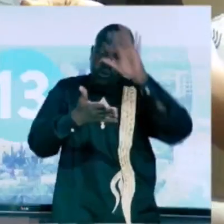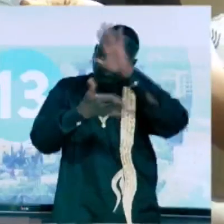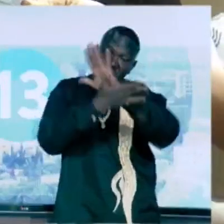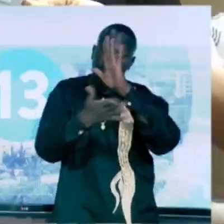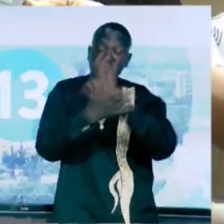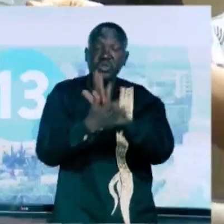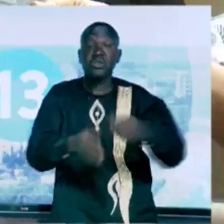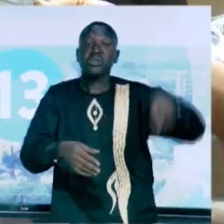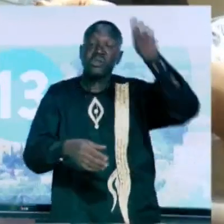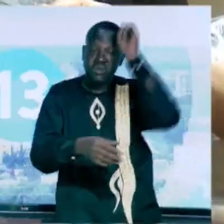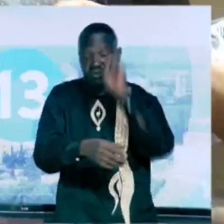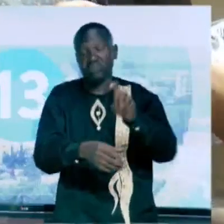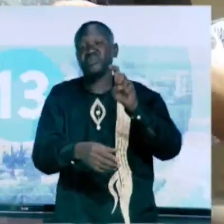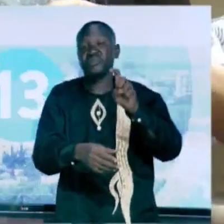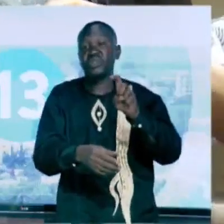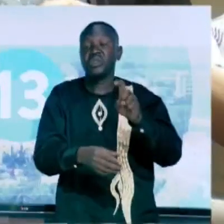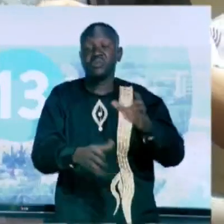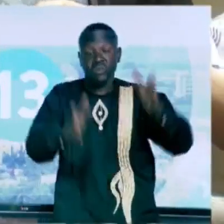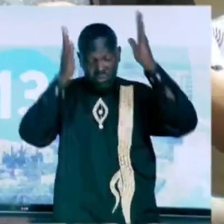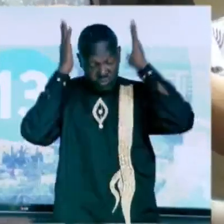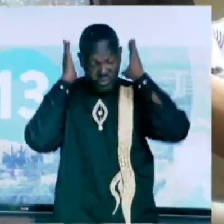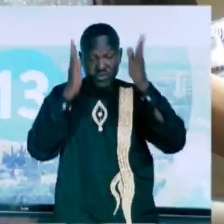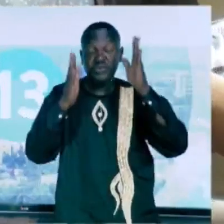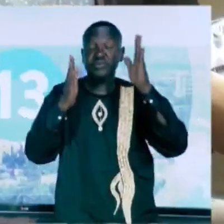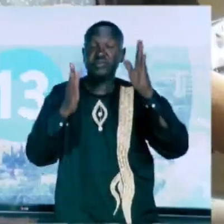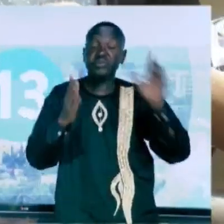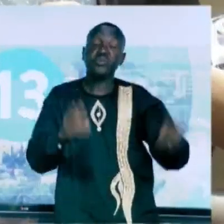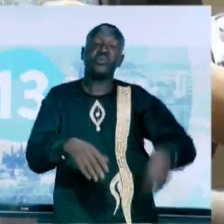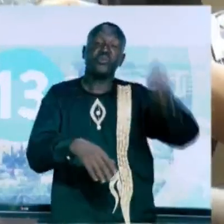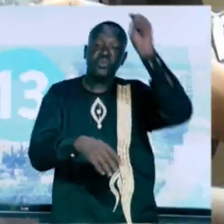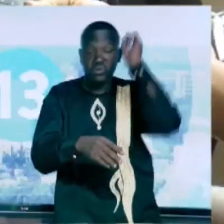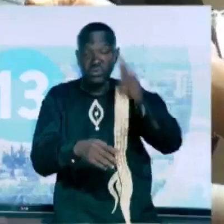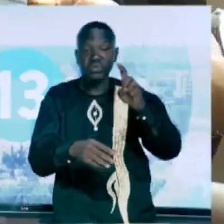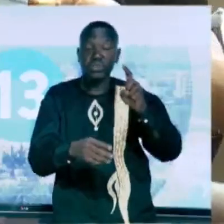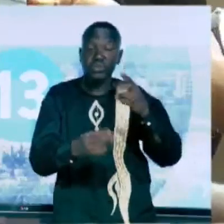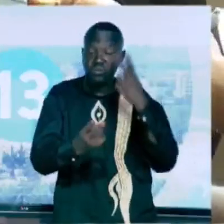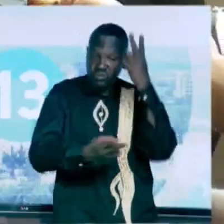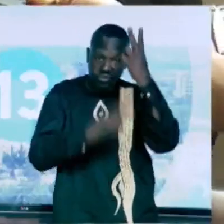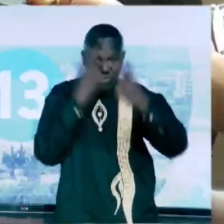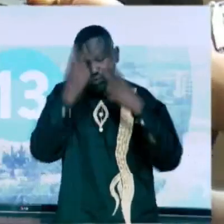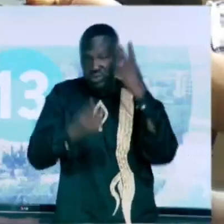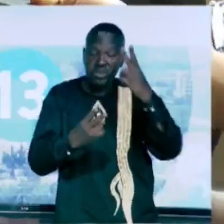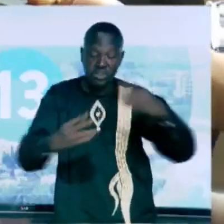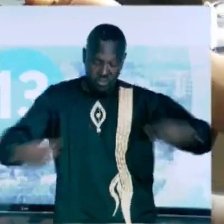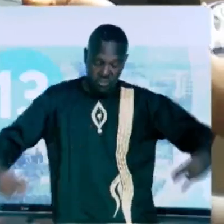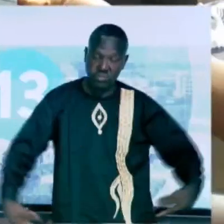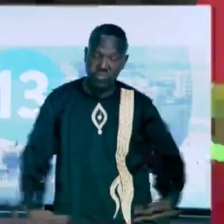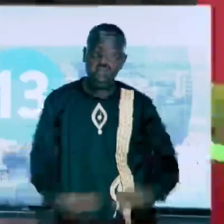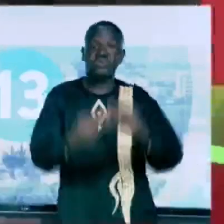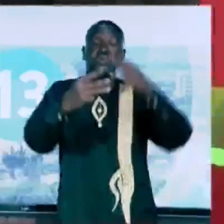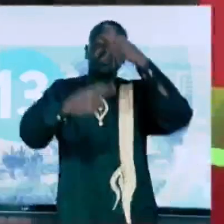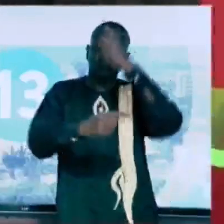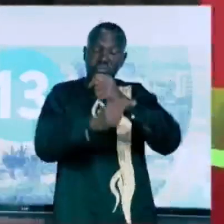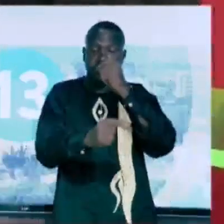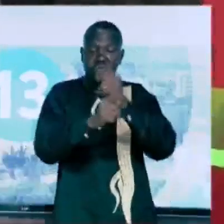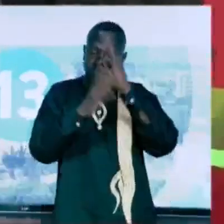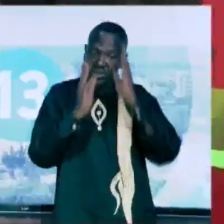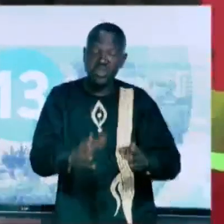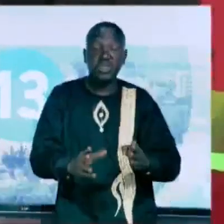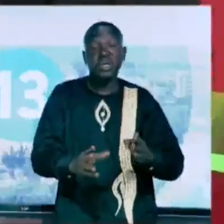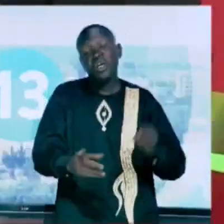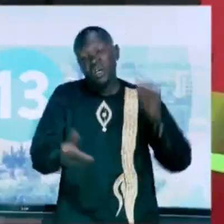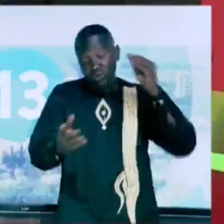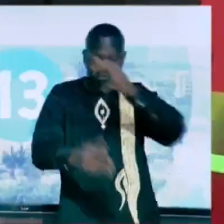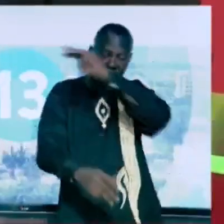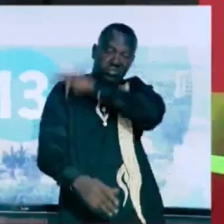la question aussi de la prévision. Et c'est la question aussi du suivi, en fait, de la mobilité du personnel. Pour vieux Abdul